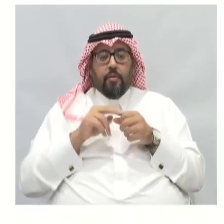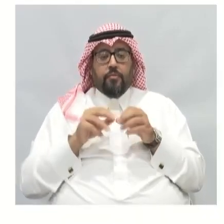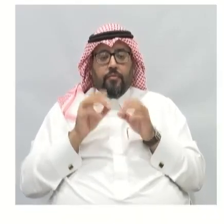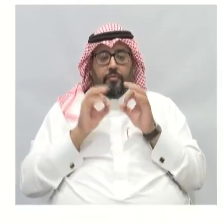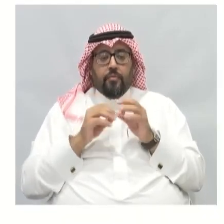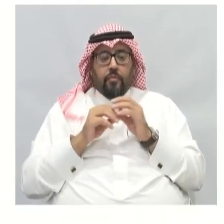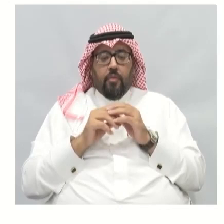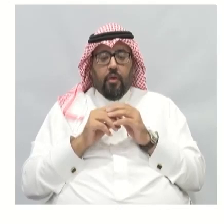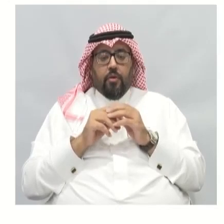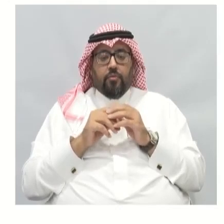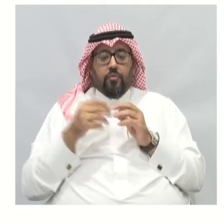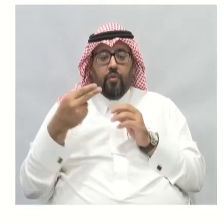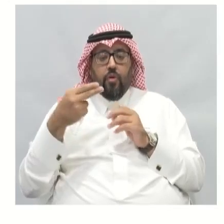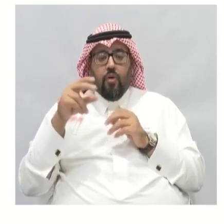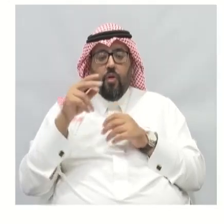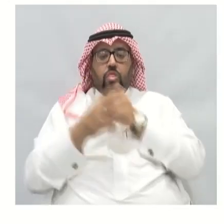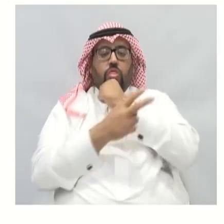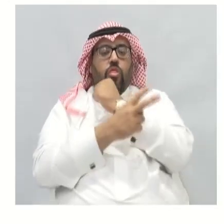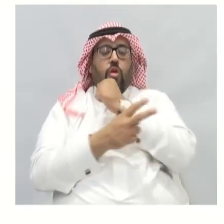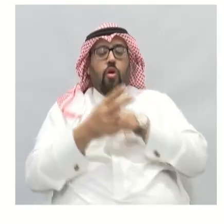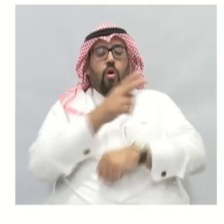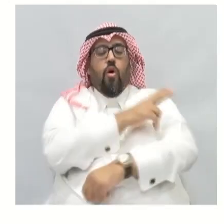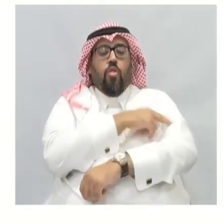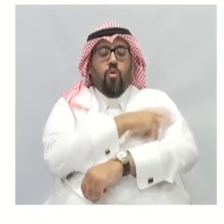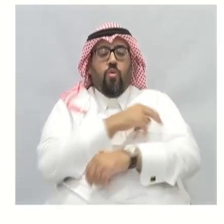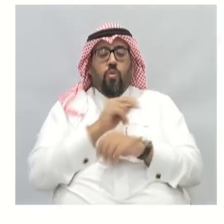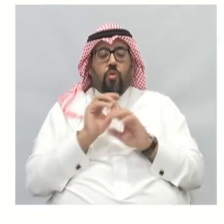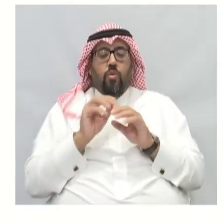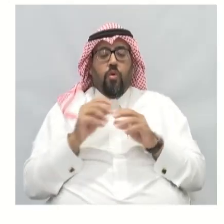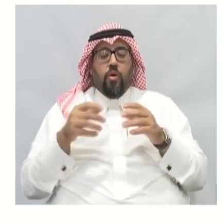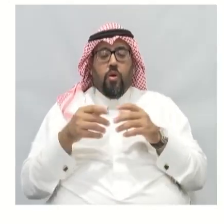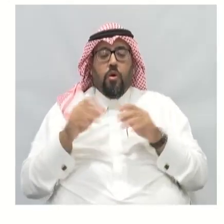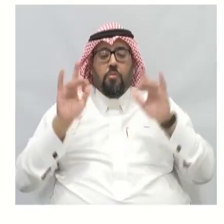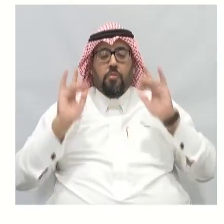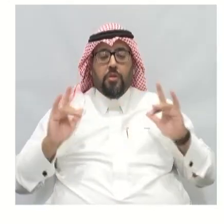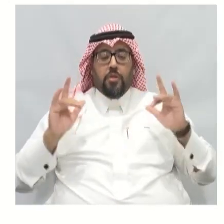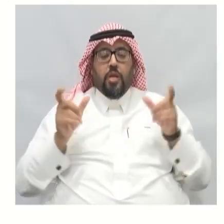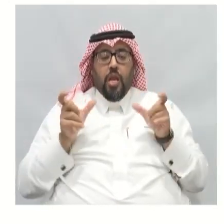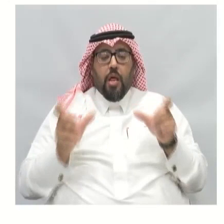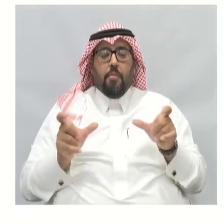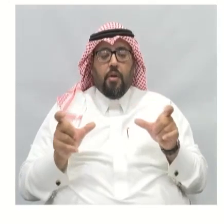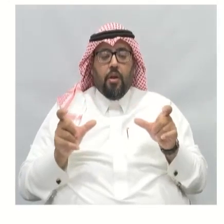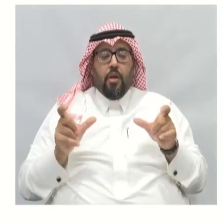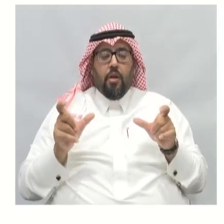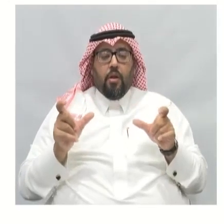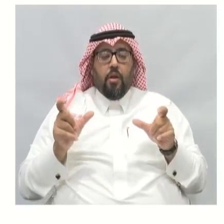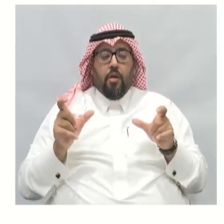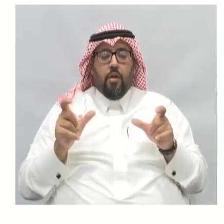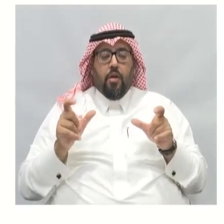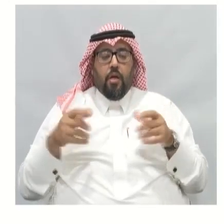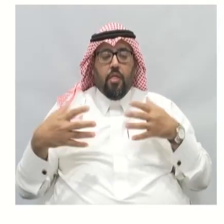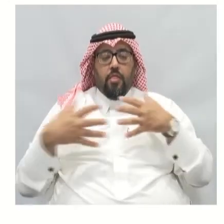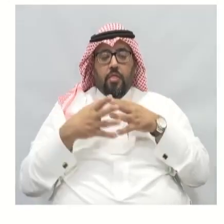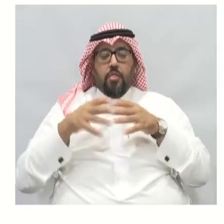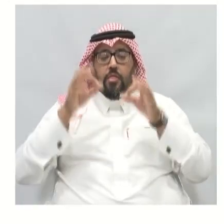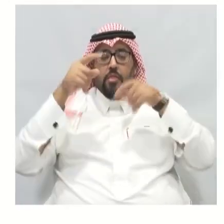النقطه وايضا عضوا دائما في مجلس الامن التابع للامم المتحده نلاحظ هنا انها عضوا